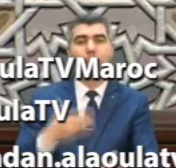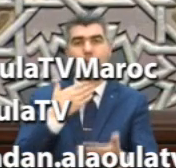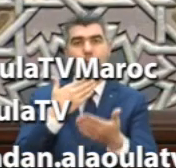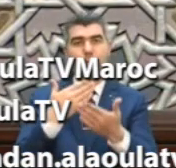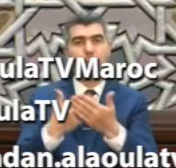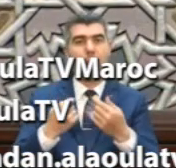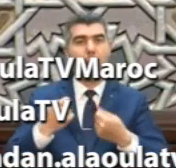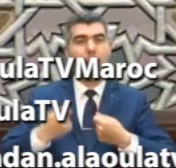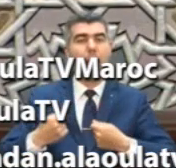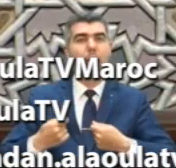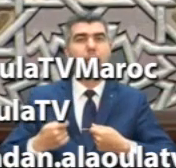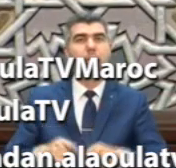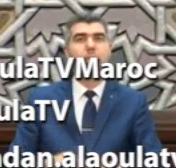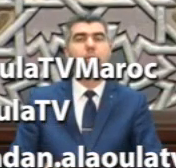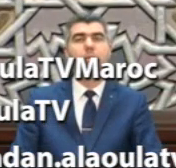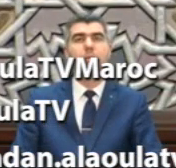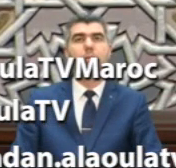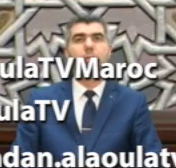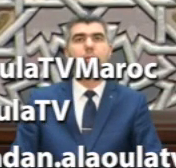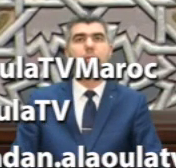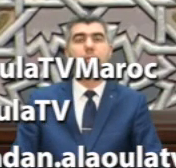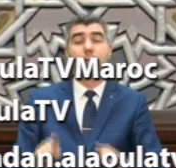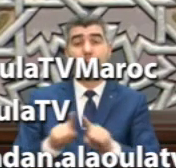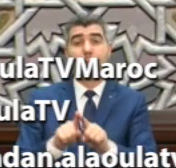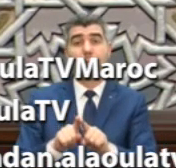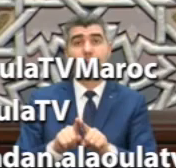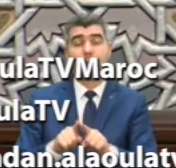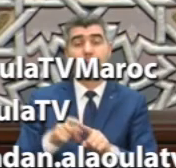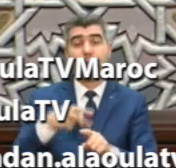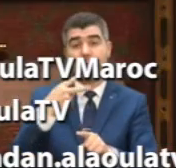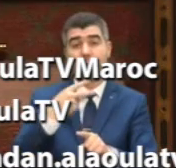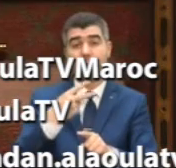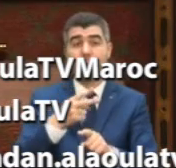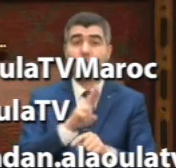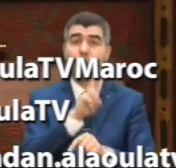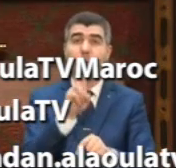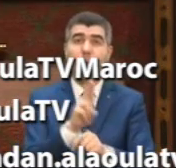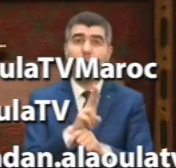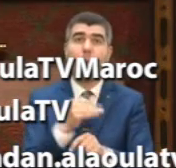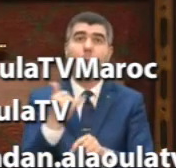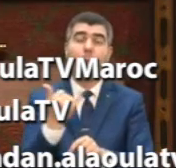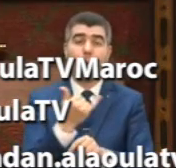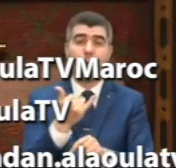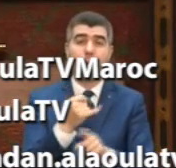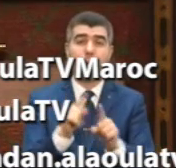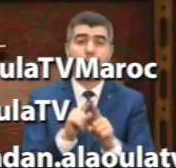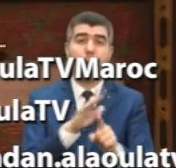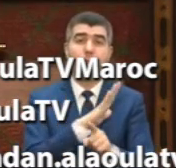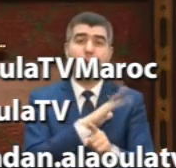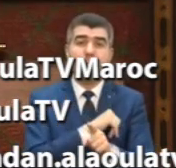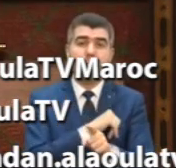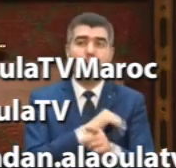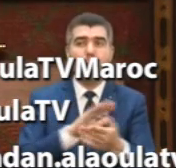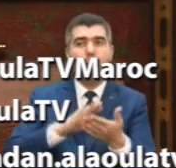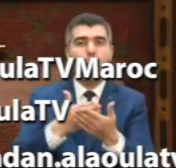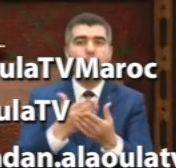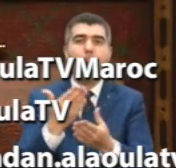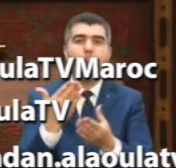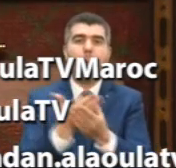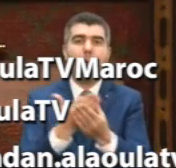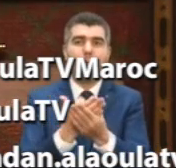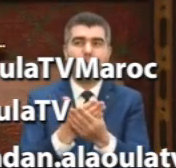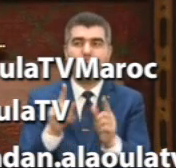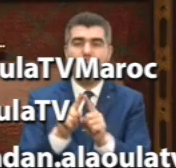شكرا السيد نائب المحترم. حق هذا اللي سنقول لكم هذا الموضوع، هي القضية الفلسطينية هي قضية كل المغاربة ملكا وحكومة